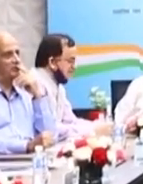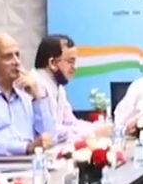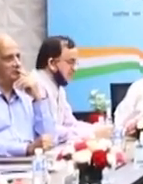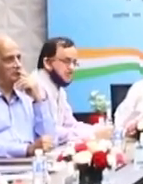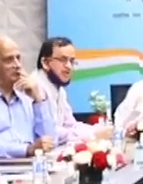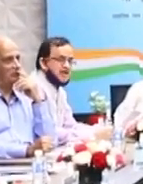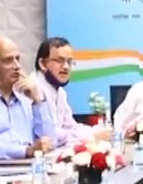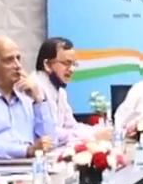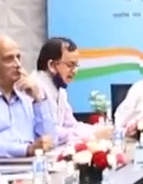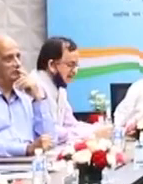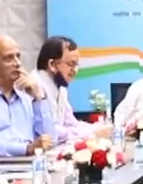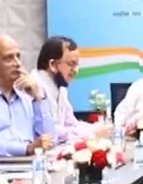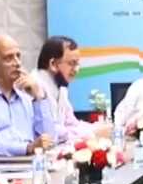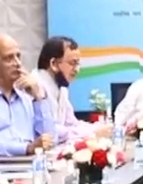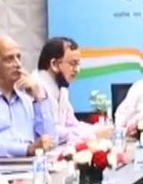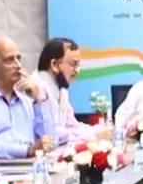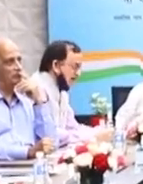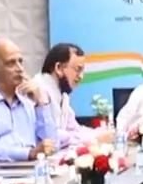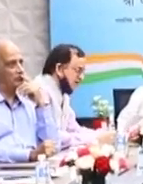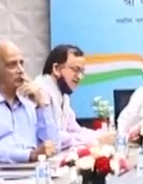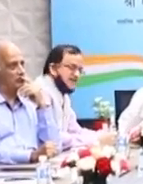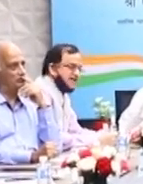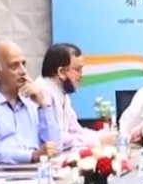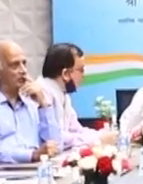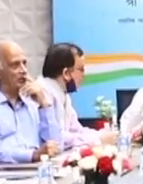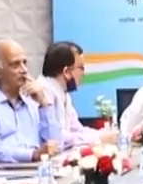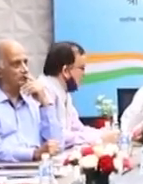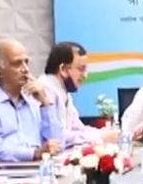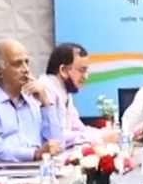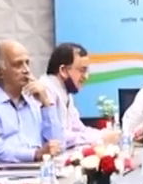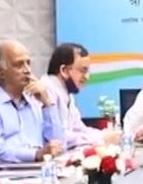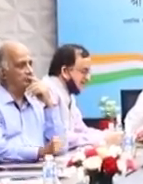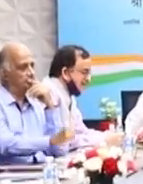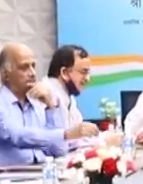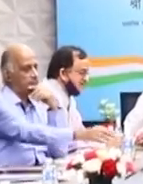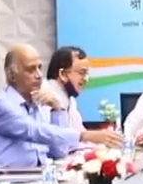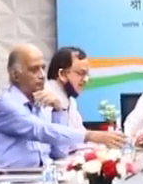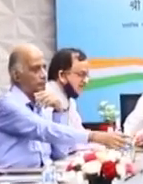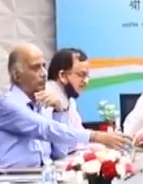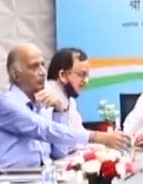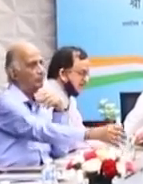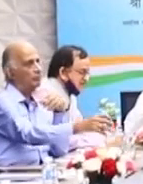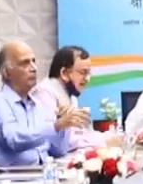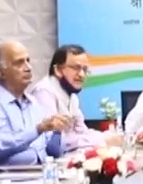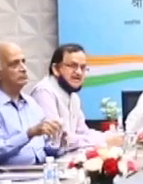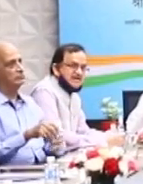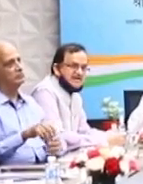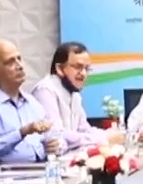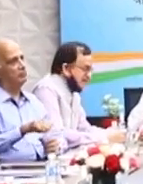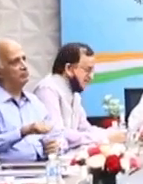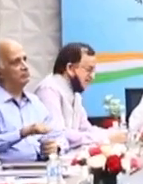इम्पेयरमेंट पंचकुला हरियाणा से हैं और अभी डिप्लोमा इन टीचिंग इंडियन साइन लैंग्वेज